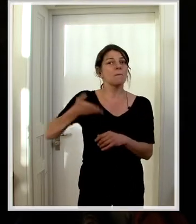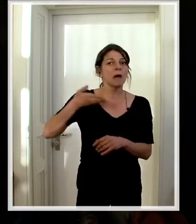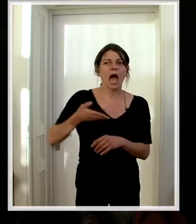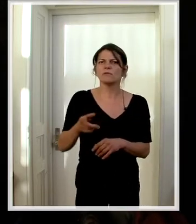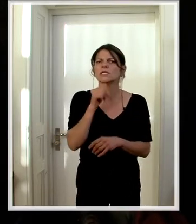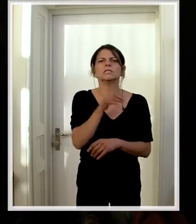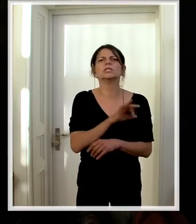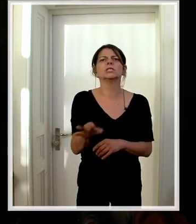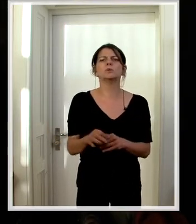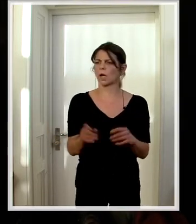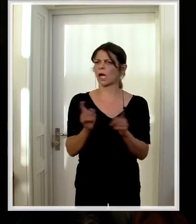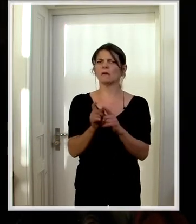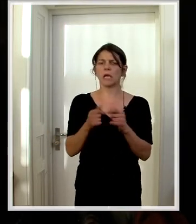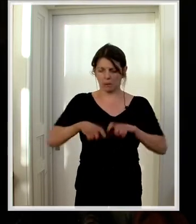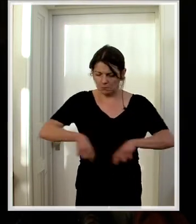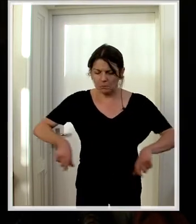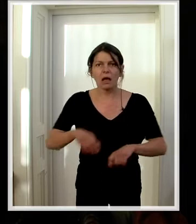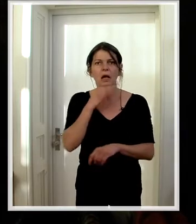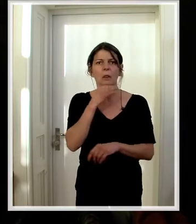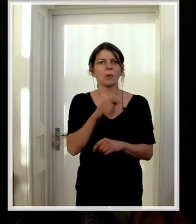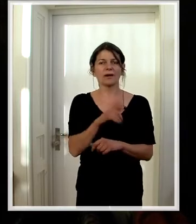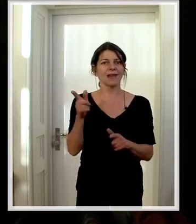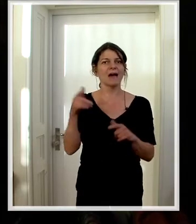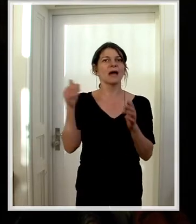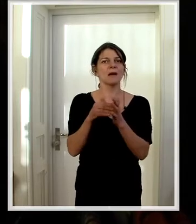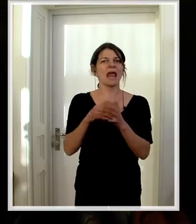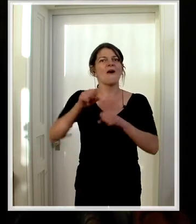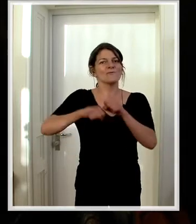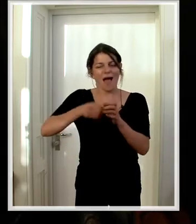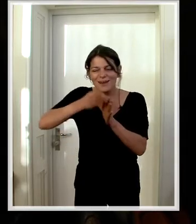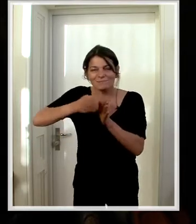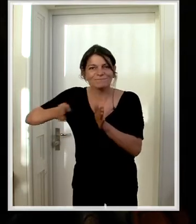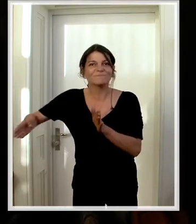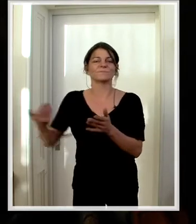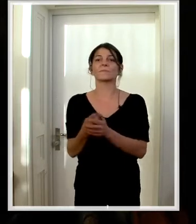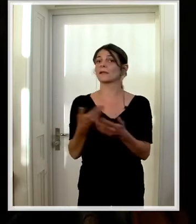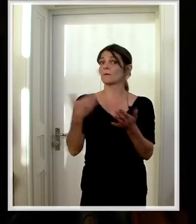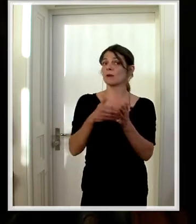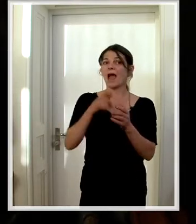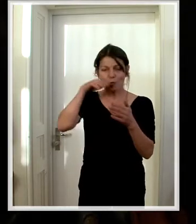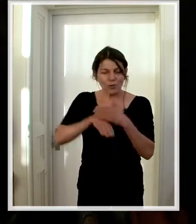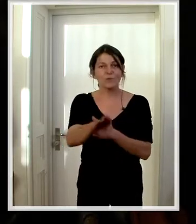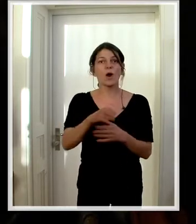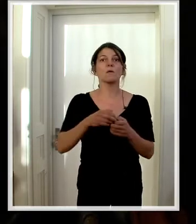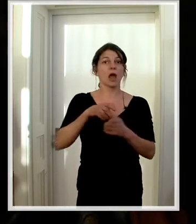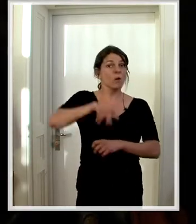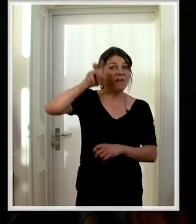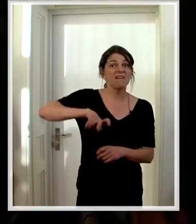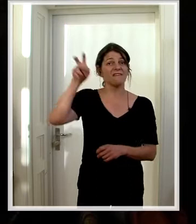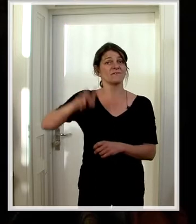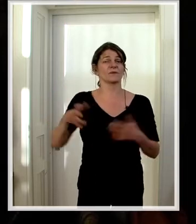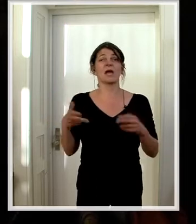nicht gerade nur eine Kante, sondern es gibt halt auch Fahrradabstellmöglichkeiten. Es gibt gibt Unterführungen, es hat Liftanlagen dort